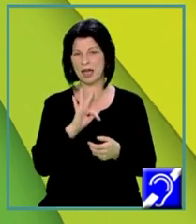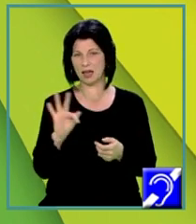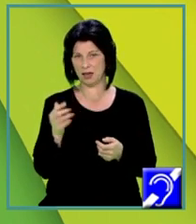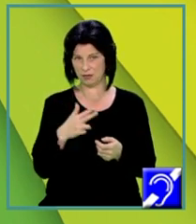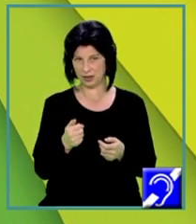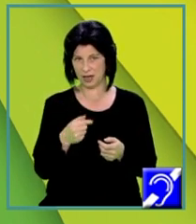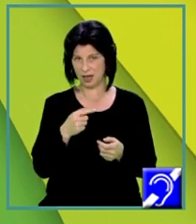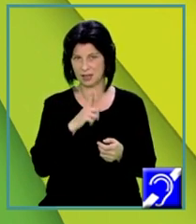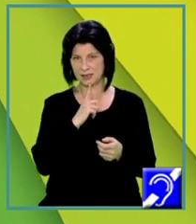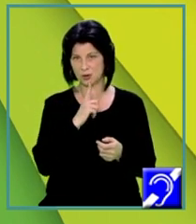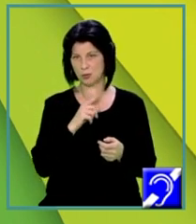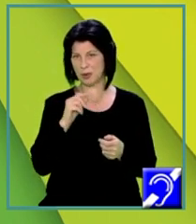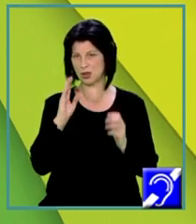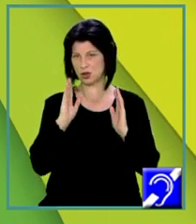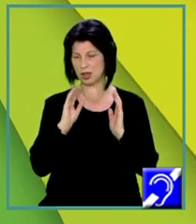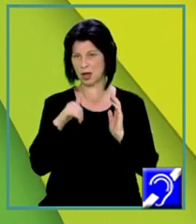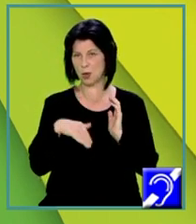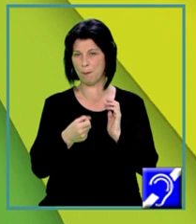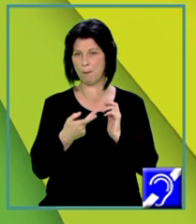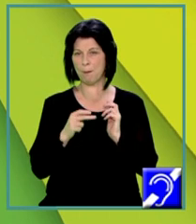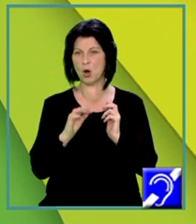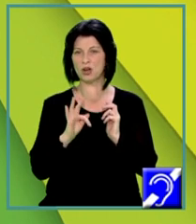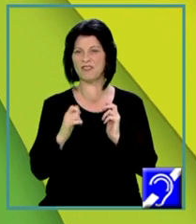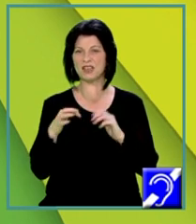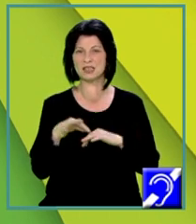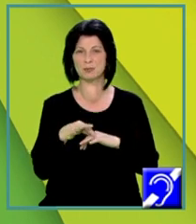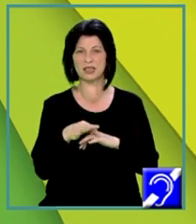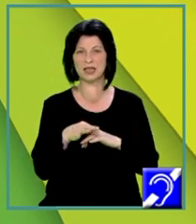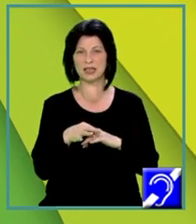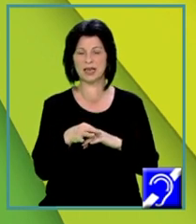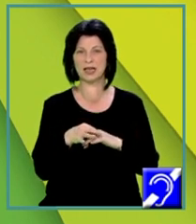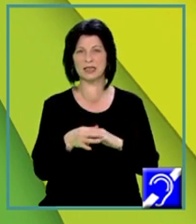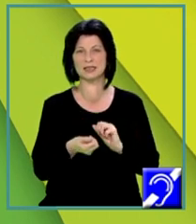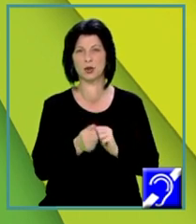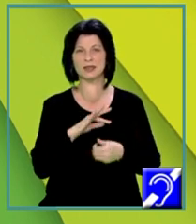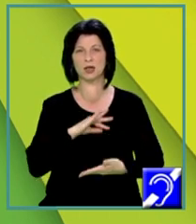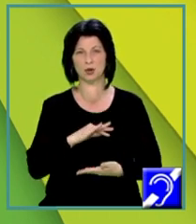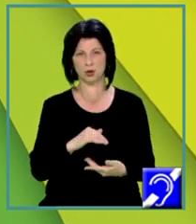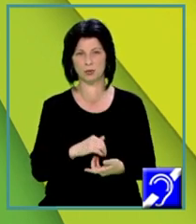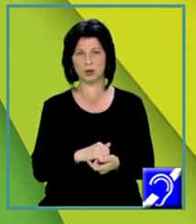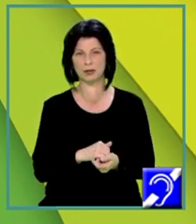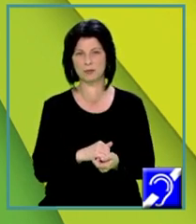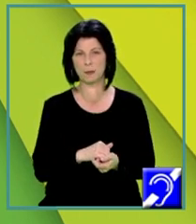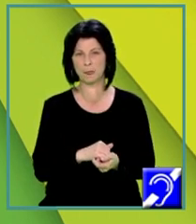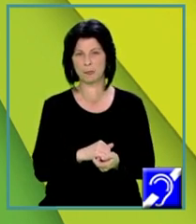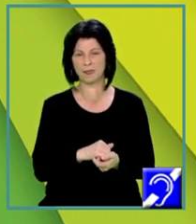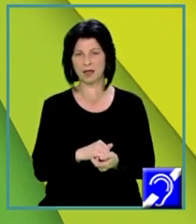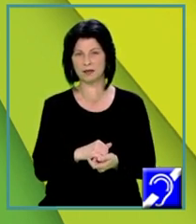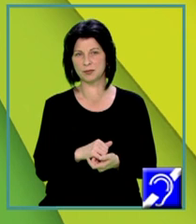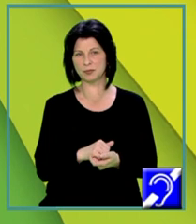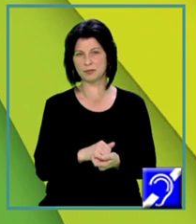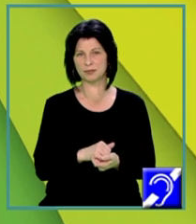dacă f de x plus y adică prima operație inelul a egal x plus de direct prima operatia inelului b